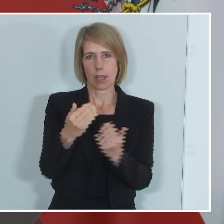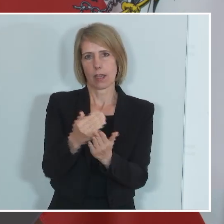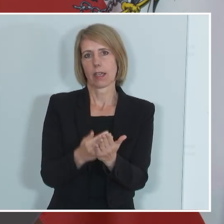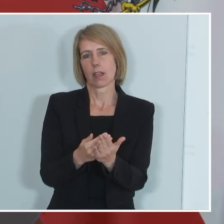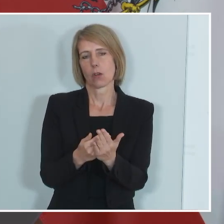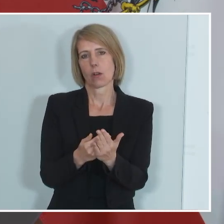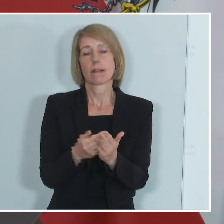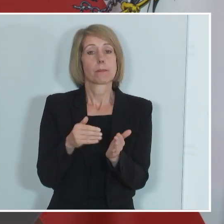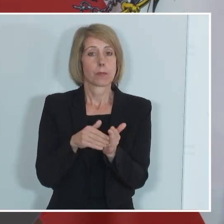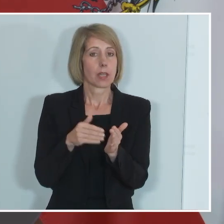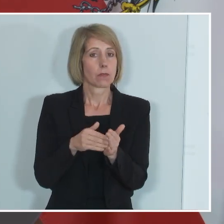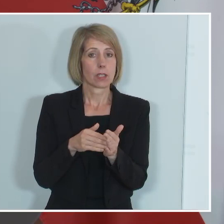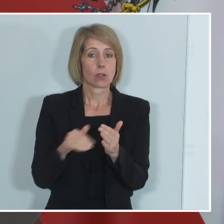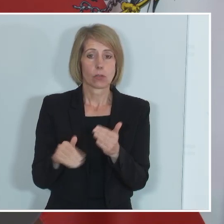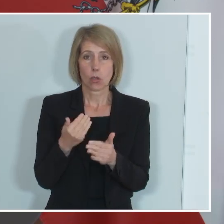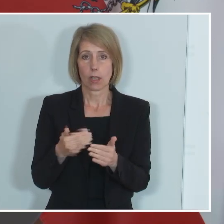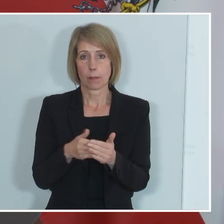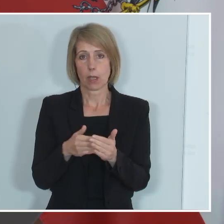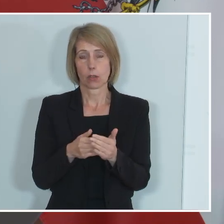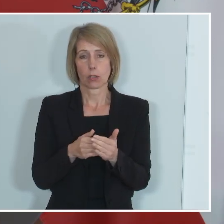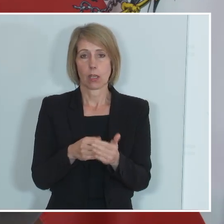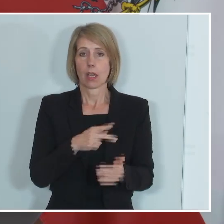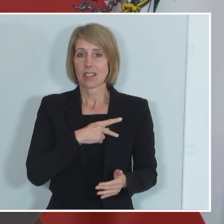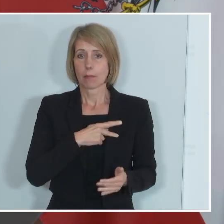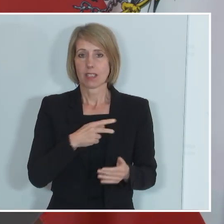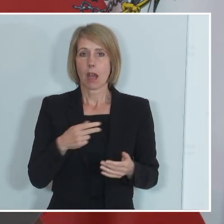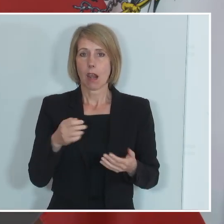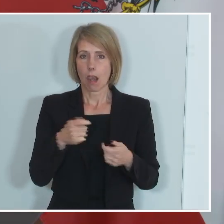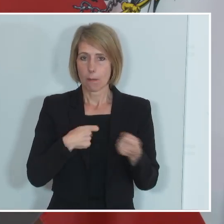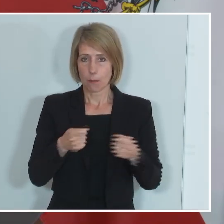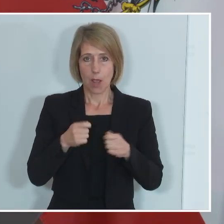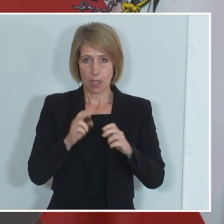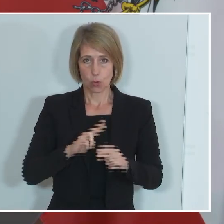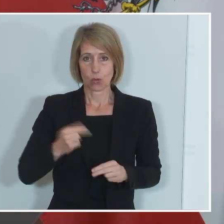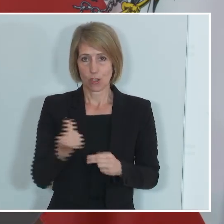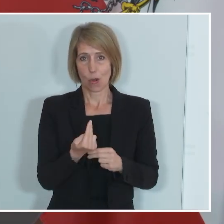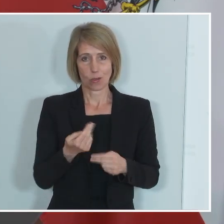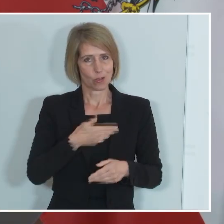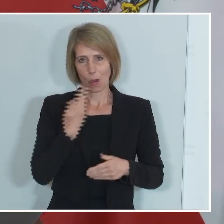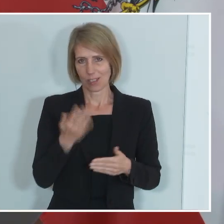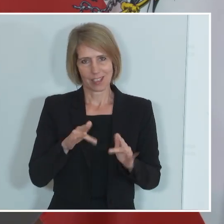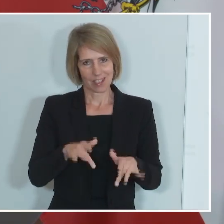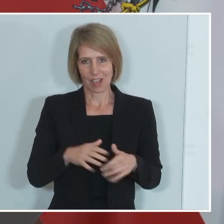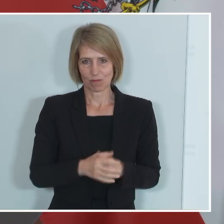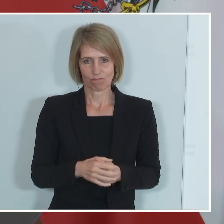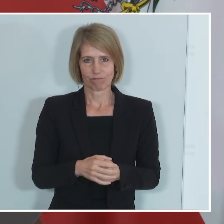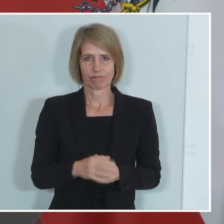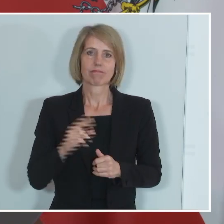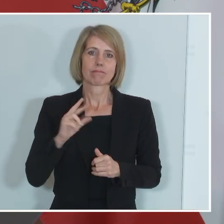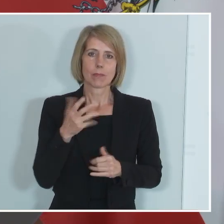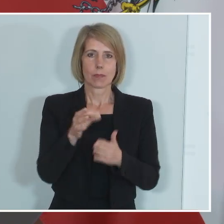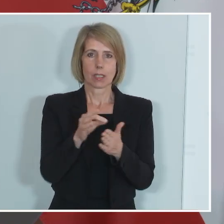besten Anwendungen. Die Kapitalmarktunion ist leider noch nicht vollendet. Ein dritter Punkt